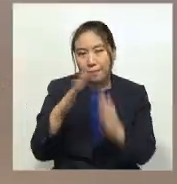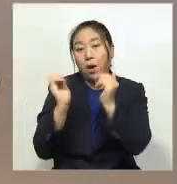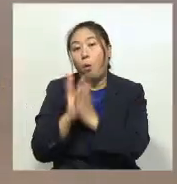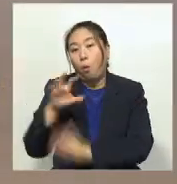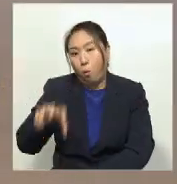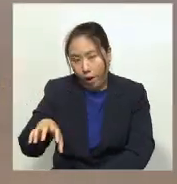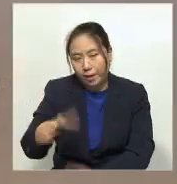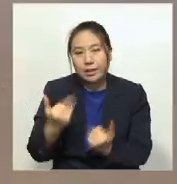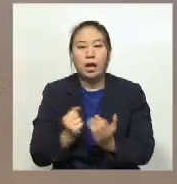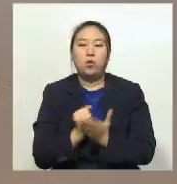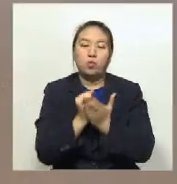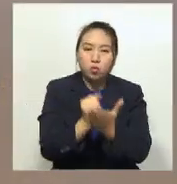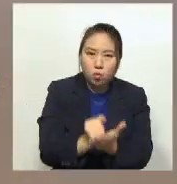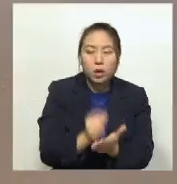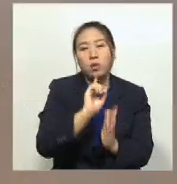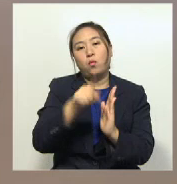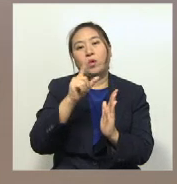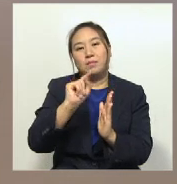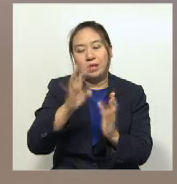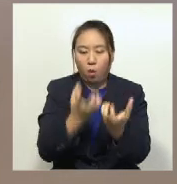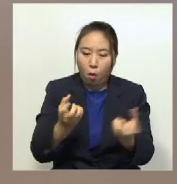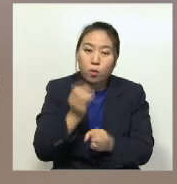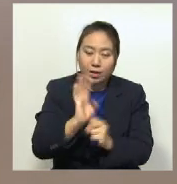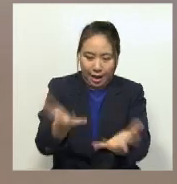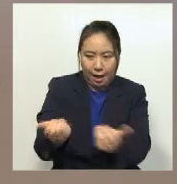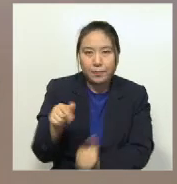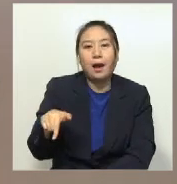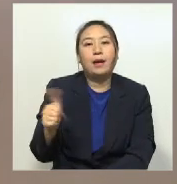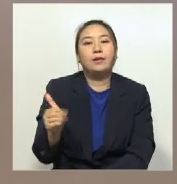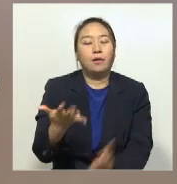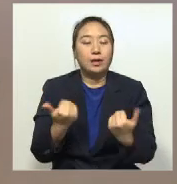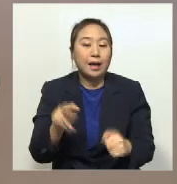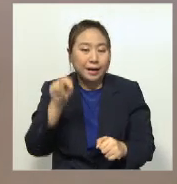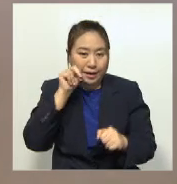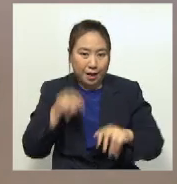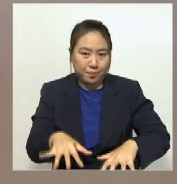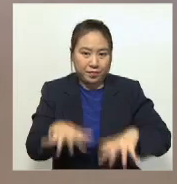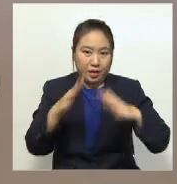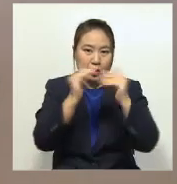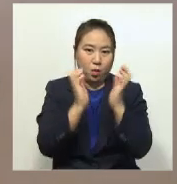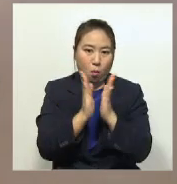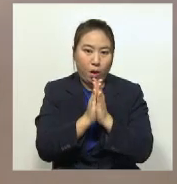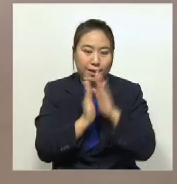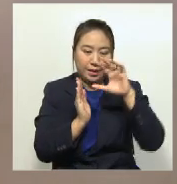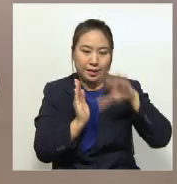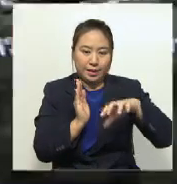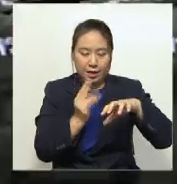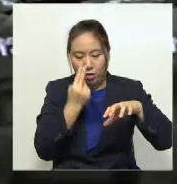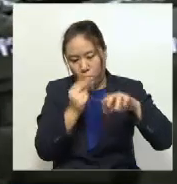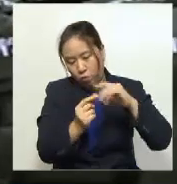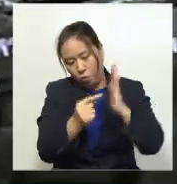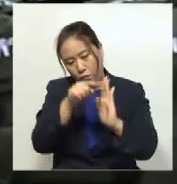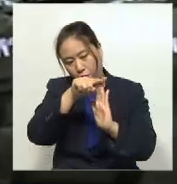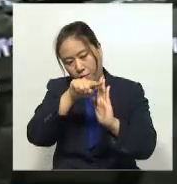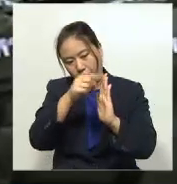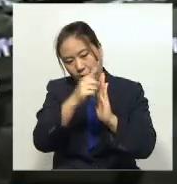ลอด24ชั่วโมงค่ะจากข้อมูลระดับน้ำที่วัดได้นะคะที่วัดบุพภาวันอำเภอโขงเจียมจังหวัดอุบลราชธานีเว